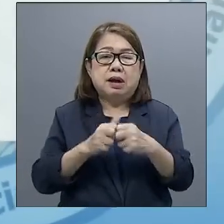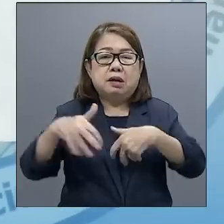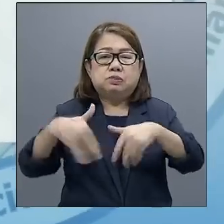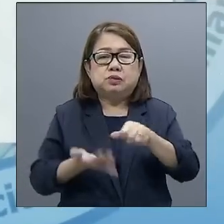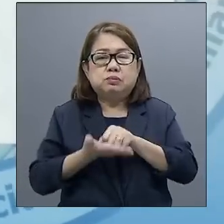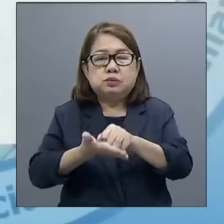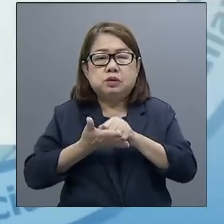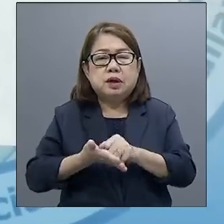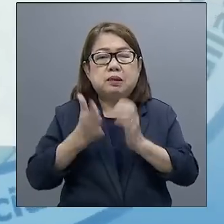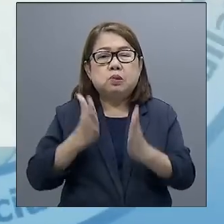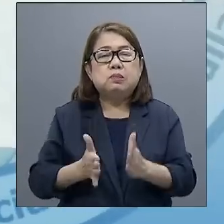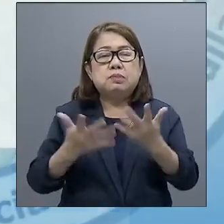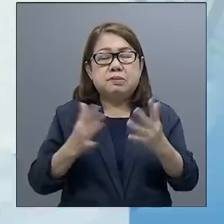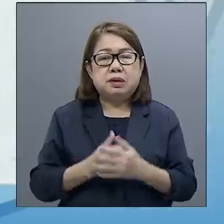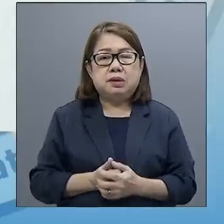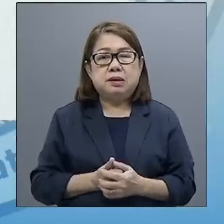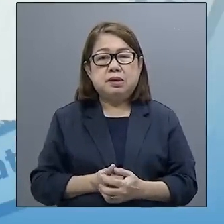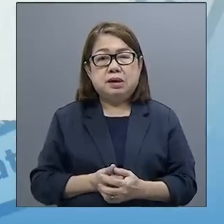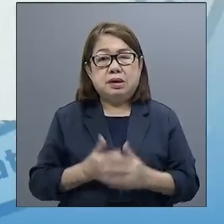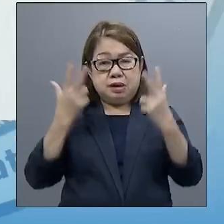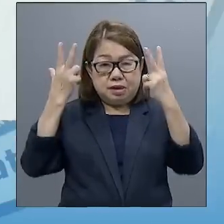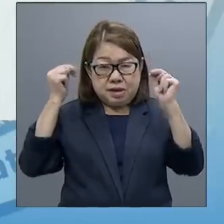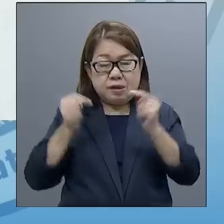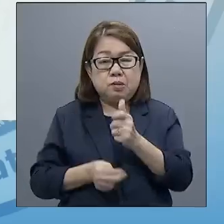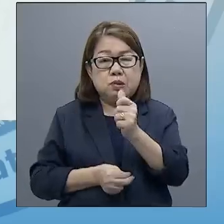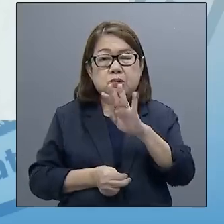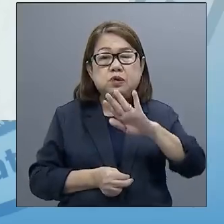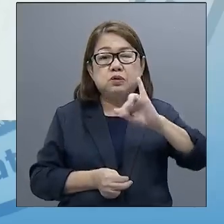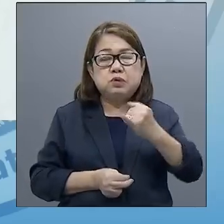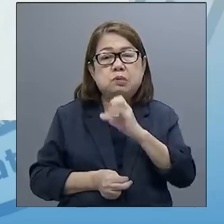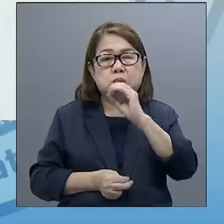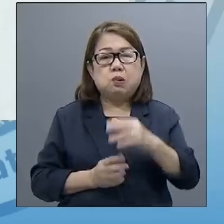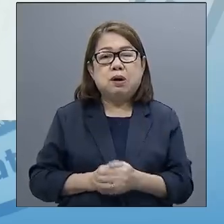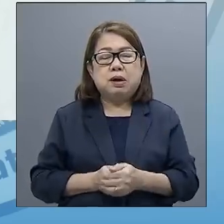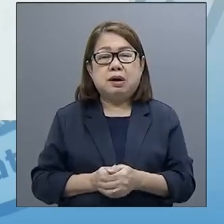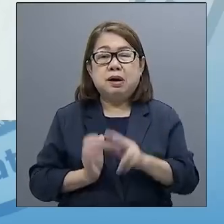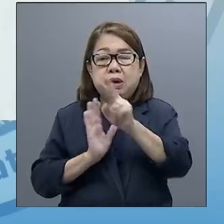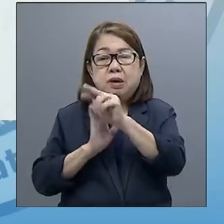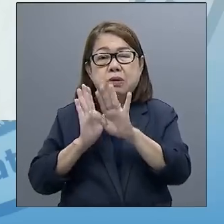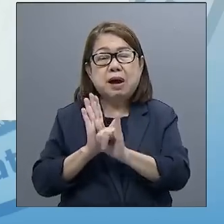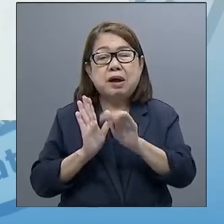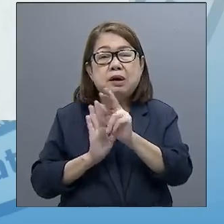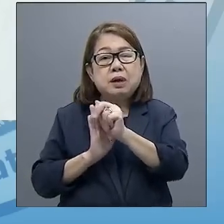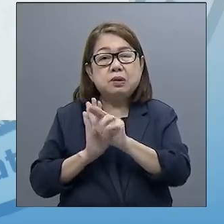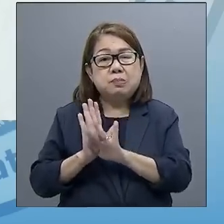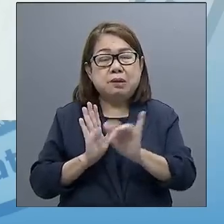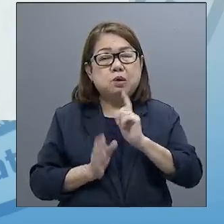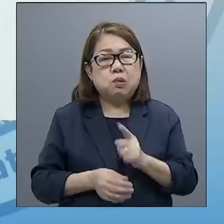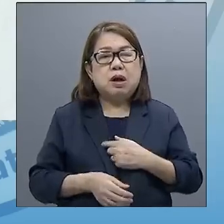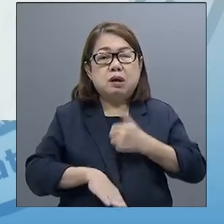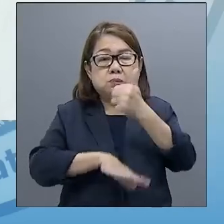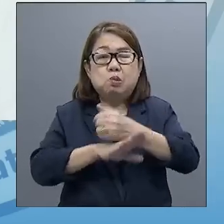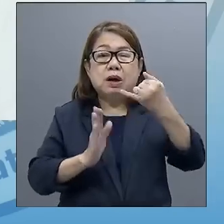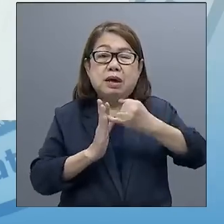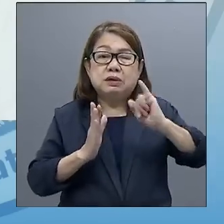นายสมชายยังแสดงความเห็นเกี่ยวกับแนวนโยบายกระจายอำนาจของพรรคก้าวไกลนะคะเช่นไม่เห็นด้วยที่จะมีการเลือกตั้งผู้ว่าราชการทั่ว